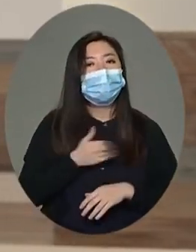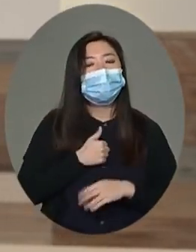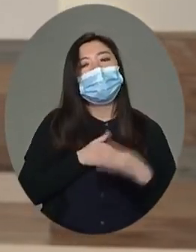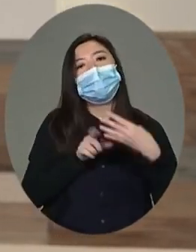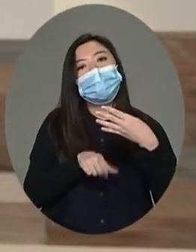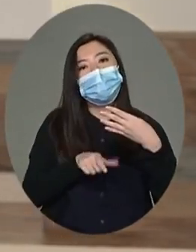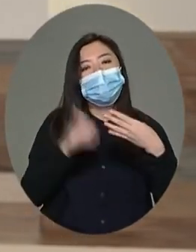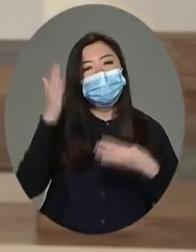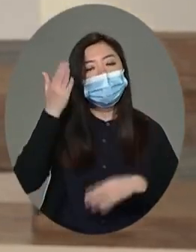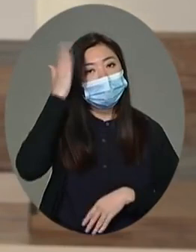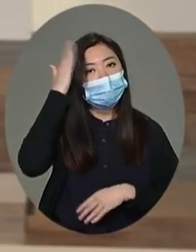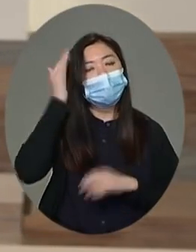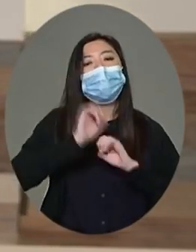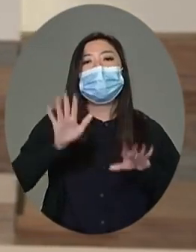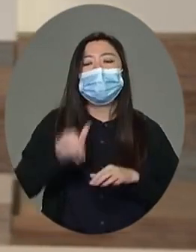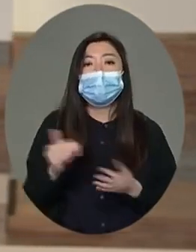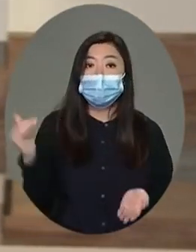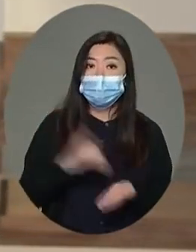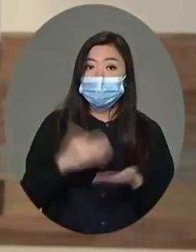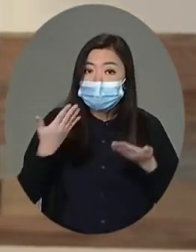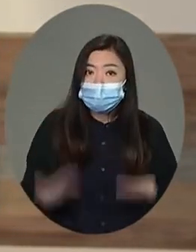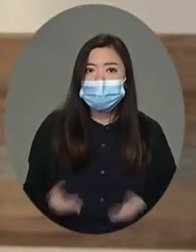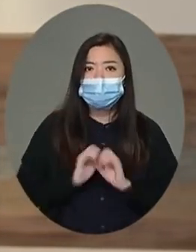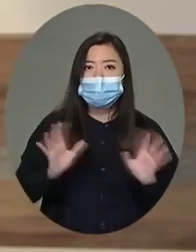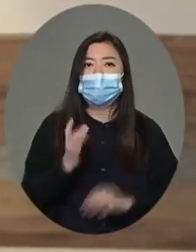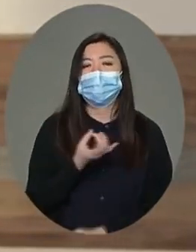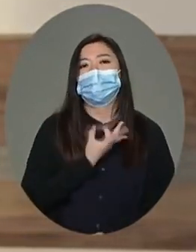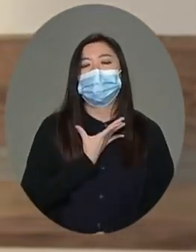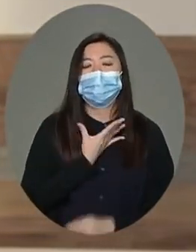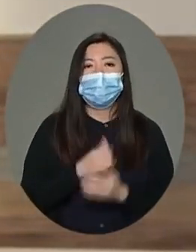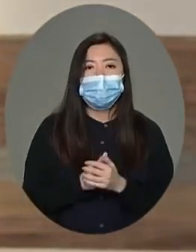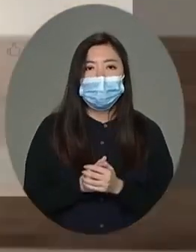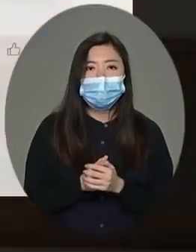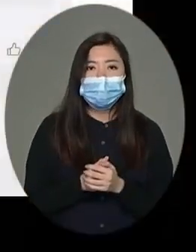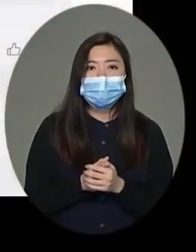打算在四月上旬公布，但到目前為止未有公布。